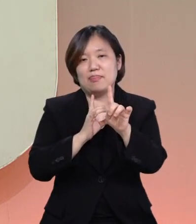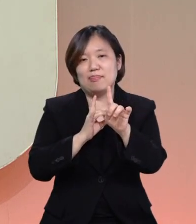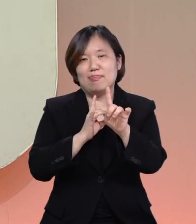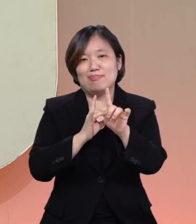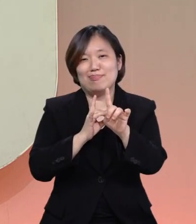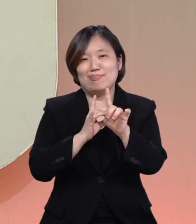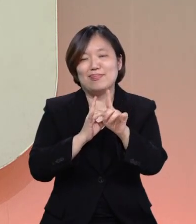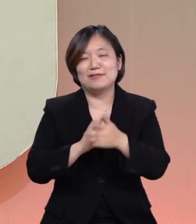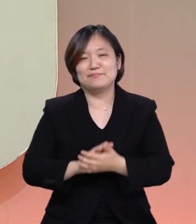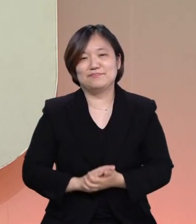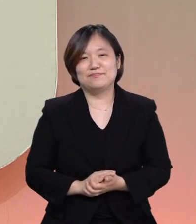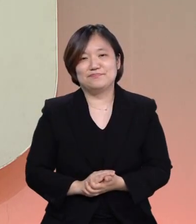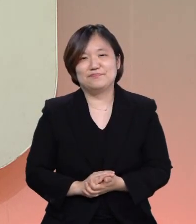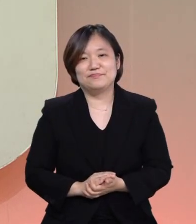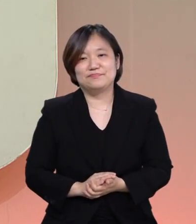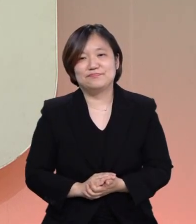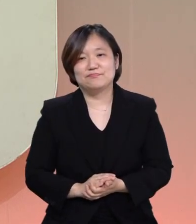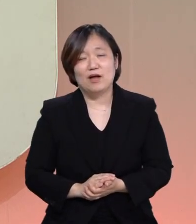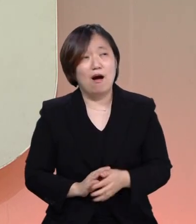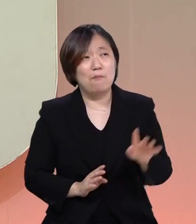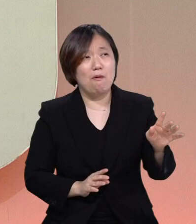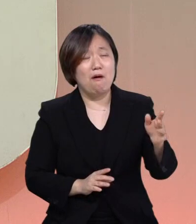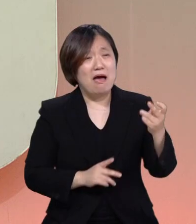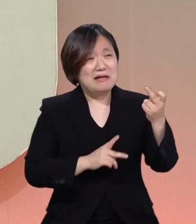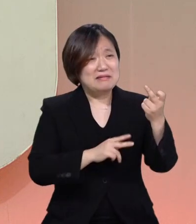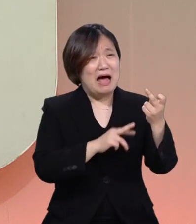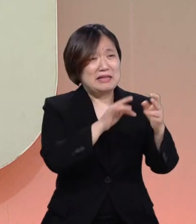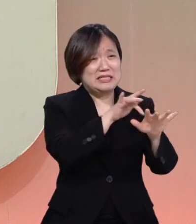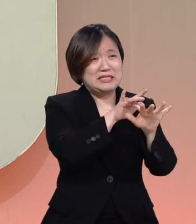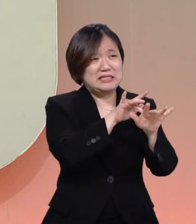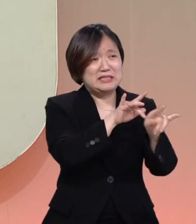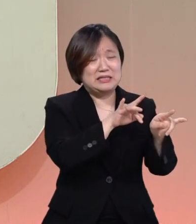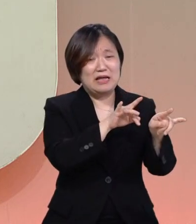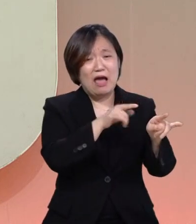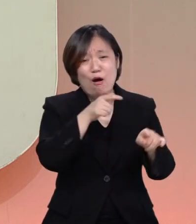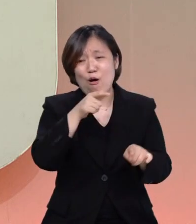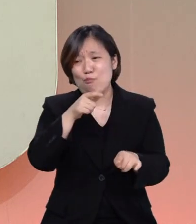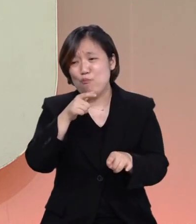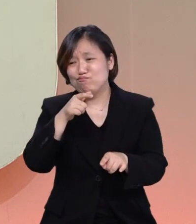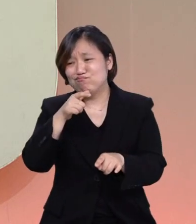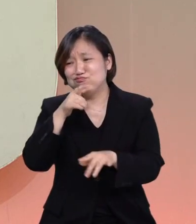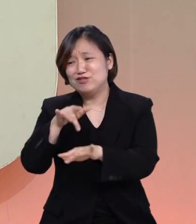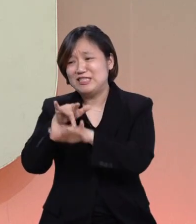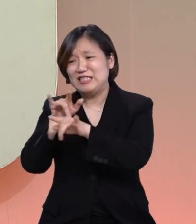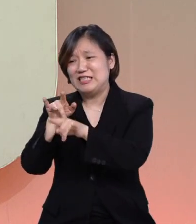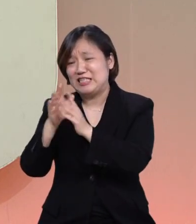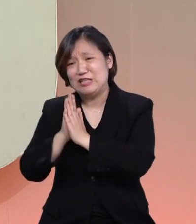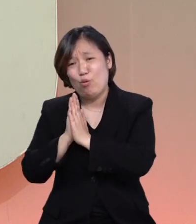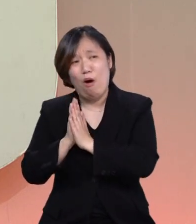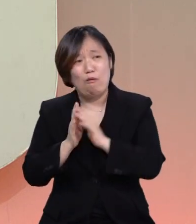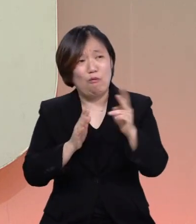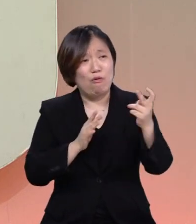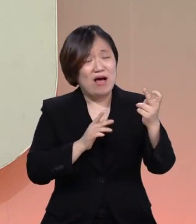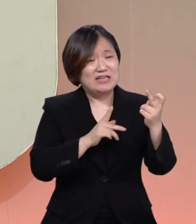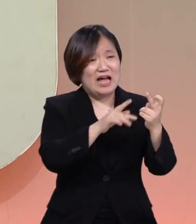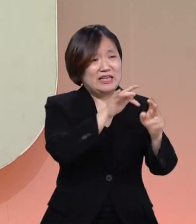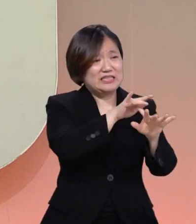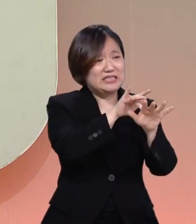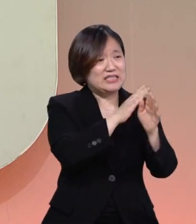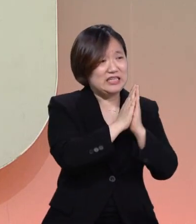불자님들께 여러분 상심기도 용왕기도 칠성기도 같은게 나쁜 거는